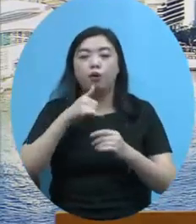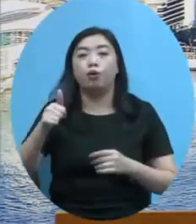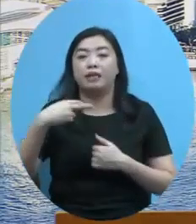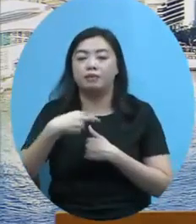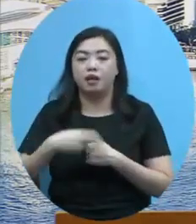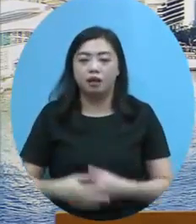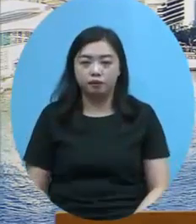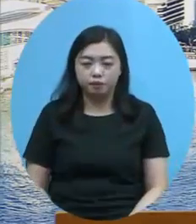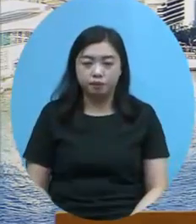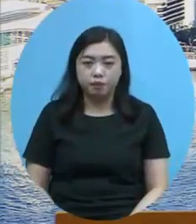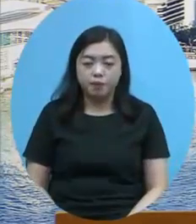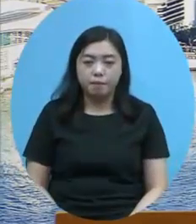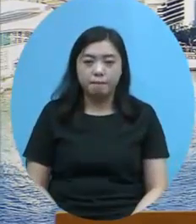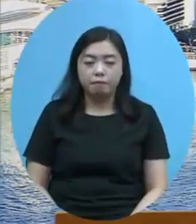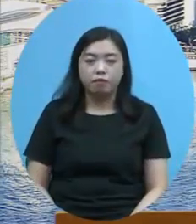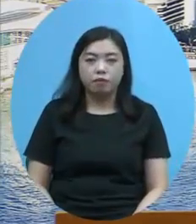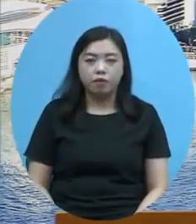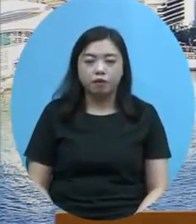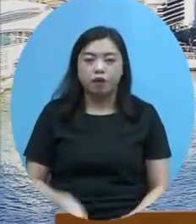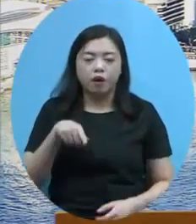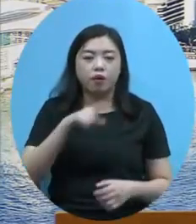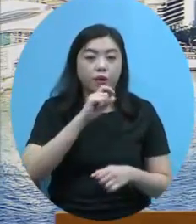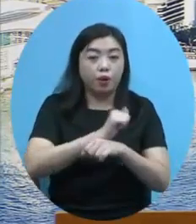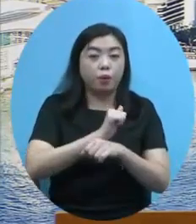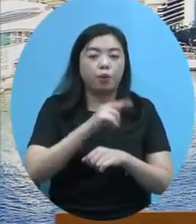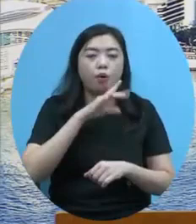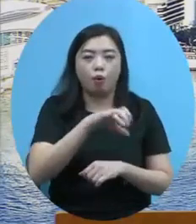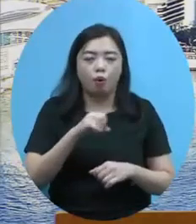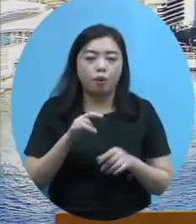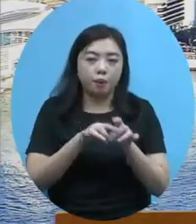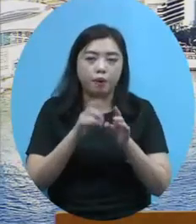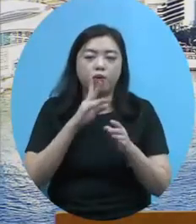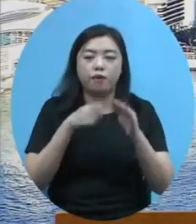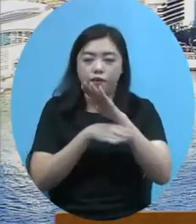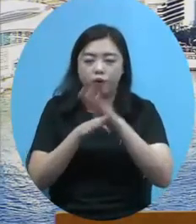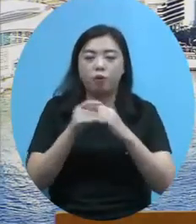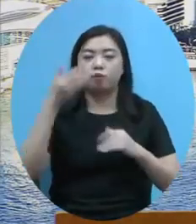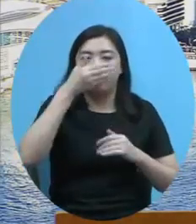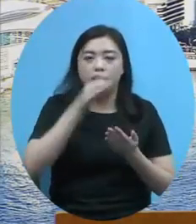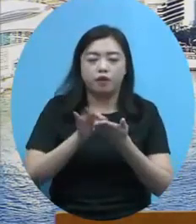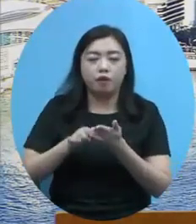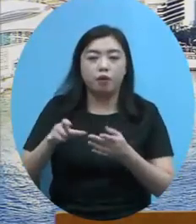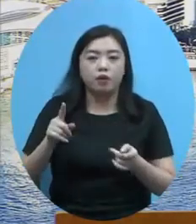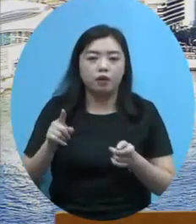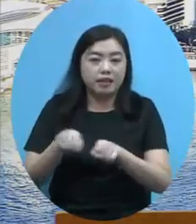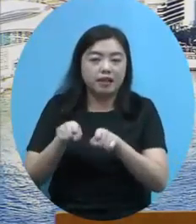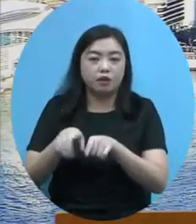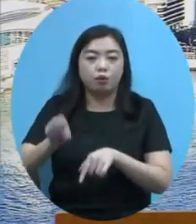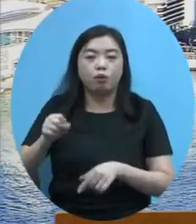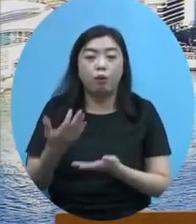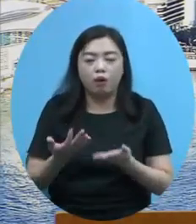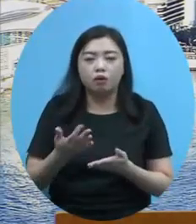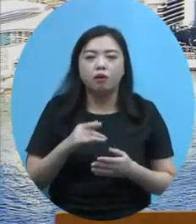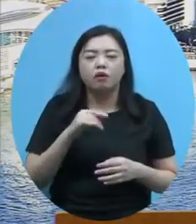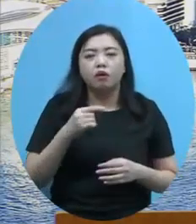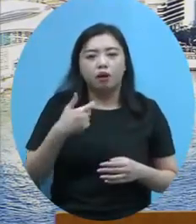啦。咁佢哋係有機會係會係共用一啲嘅設施，譬如更衣室啊或者食飯嘅地方。咁但係實際個情況，我哋都要